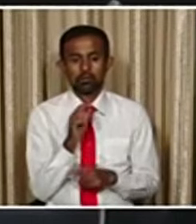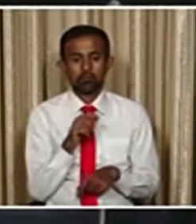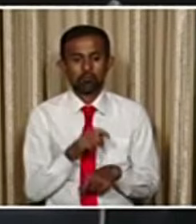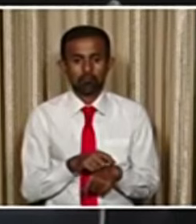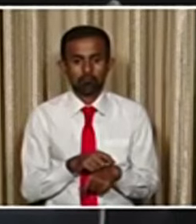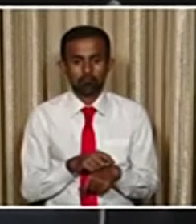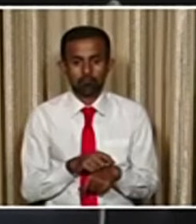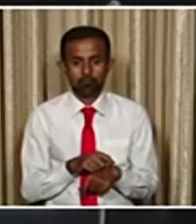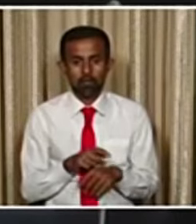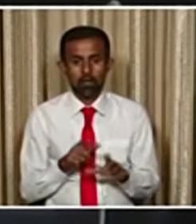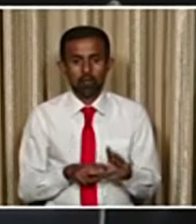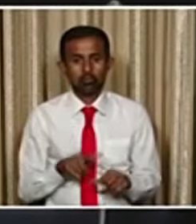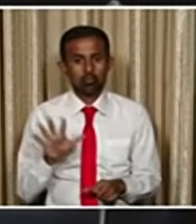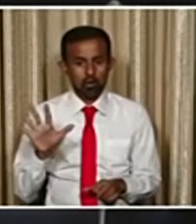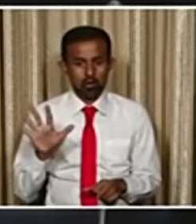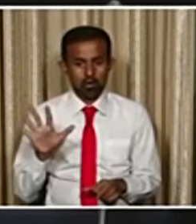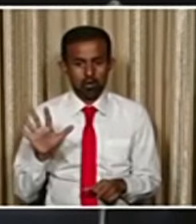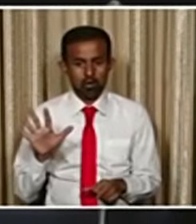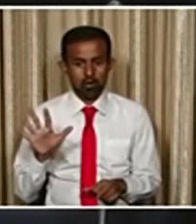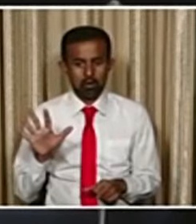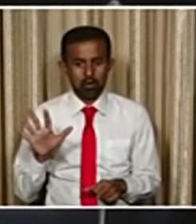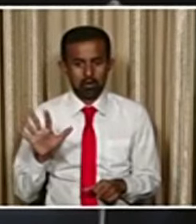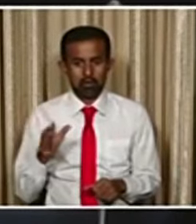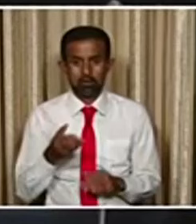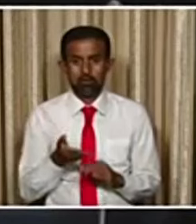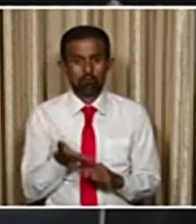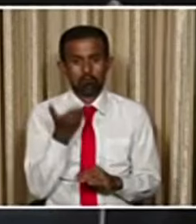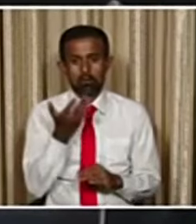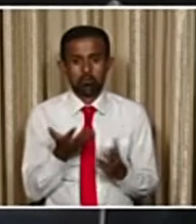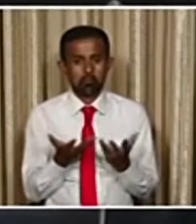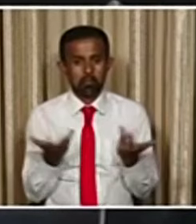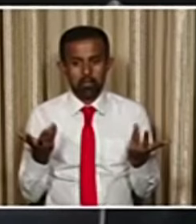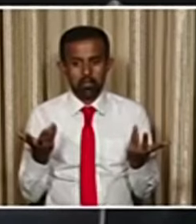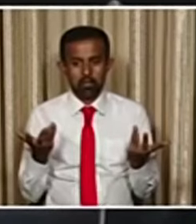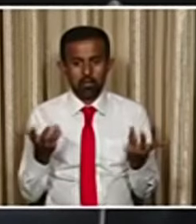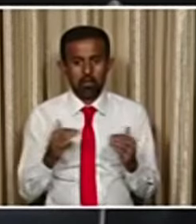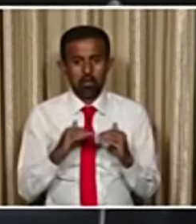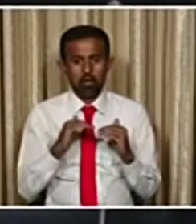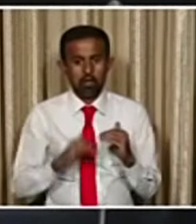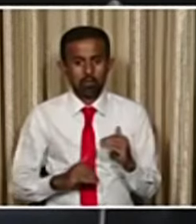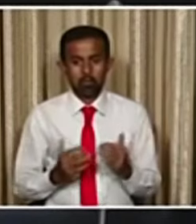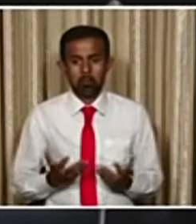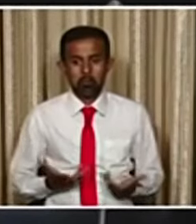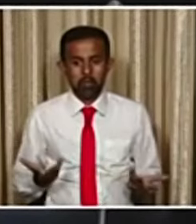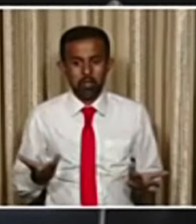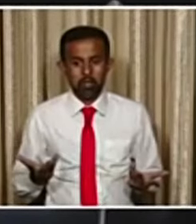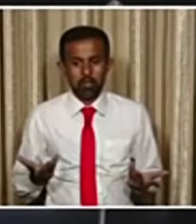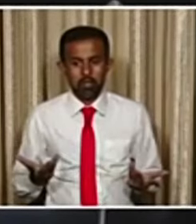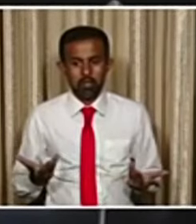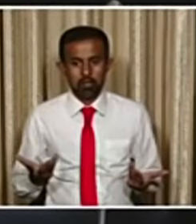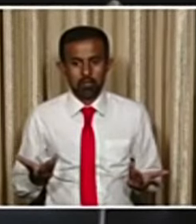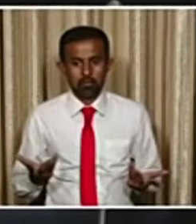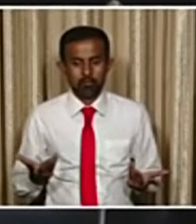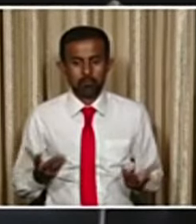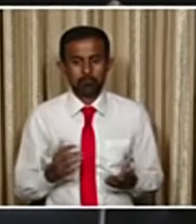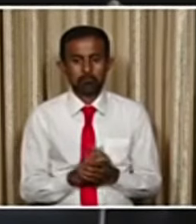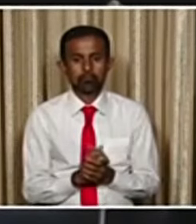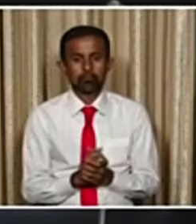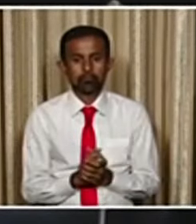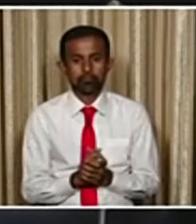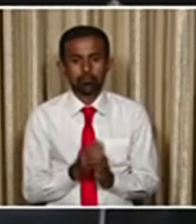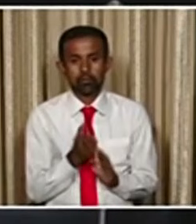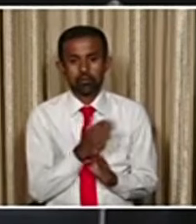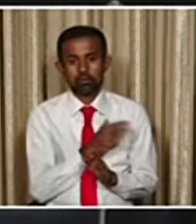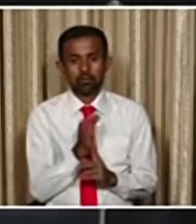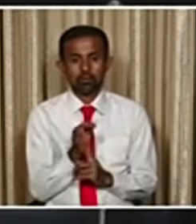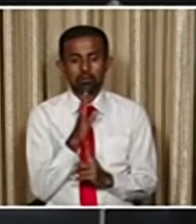ದೂರ ಕಾಲೆಯ ಅವರದು ಪಹಾಯ್ ಈಟ ವಡಾ ವಡಿಕರನ್ನದ್ ಬ್ಯಾ ಅಡುಗರನ್ನದ್ ಬ್ಯಾ ಹೇಮನ ಅತ್ತಾಂಗ್